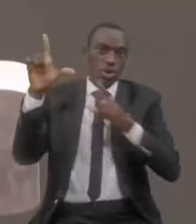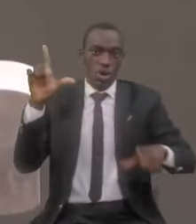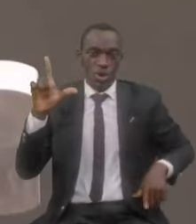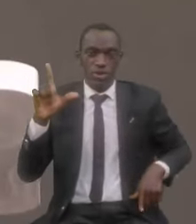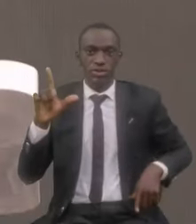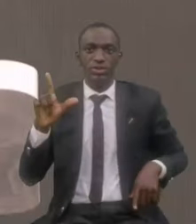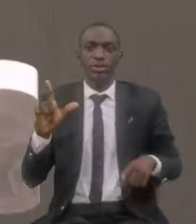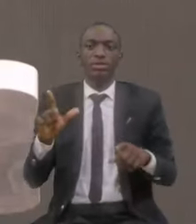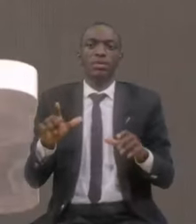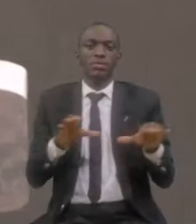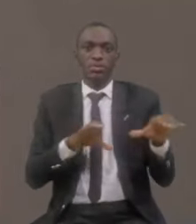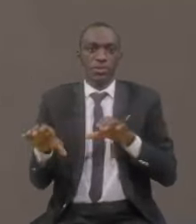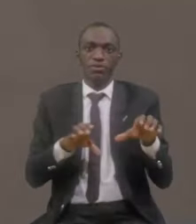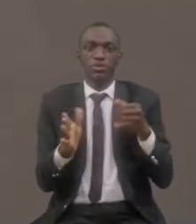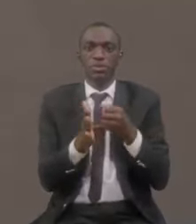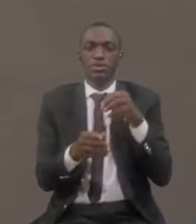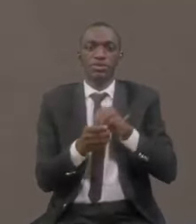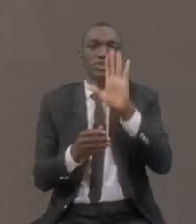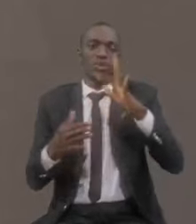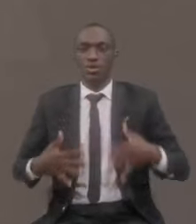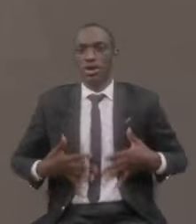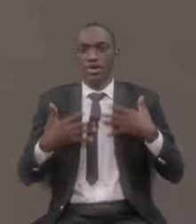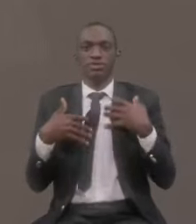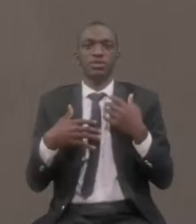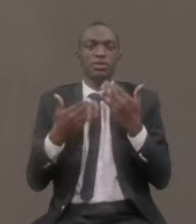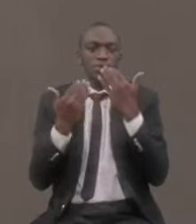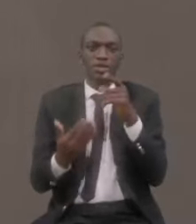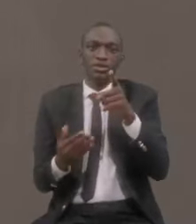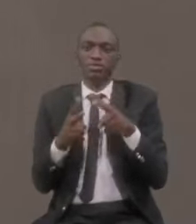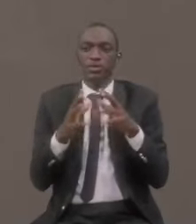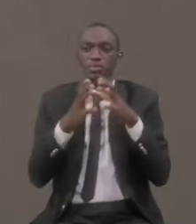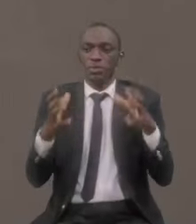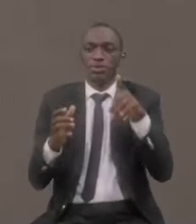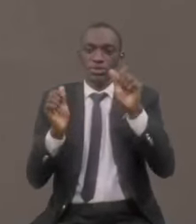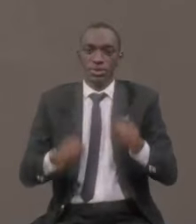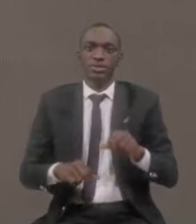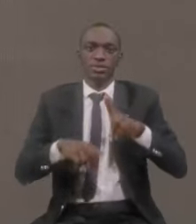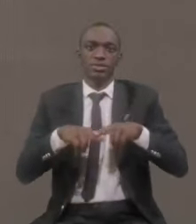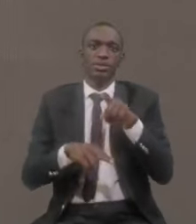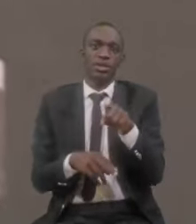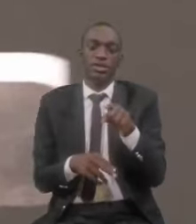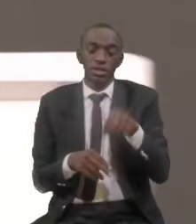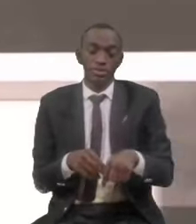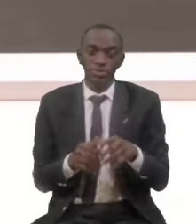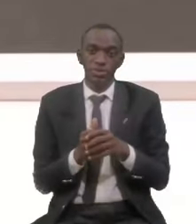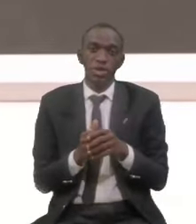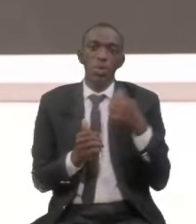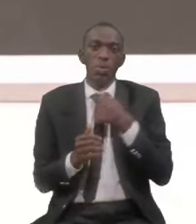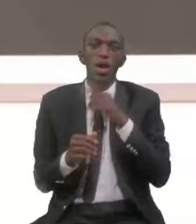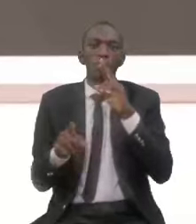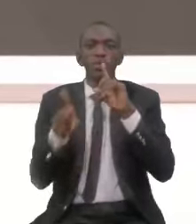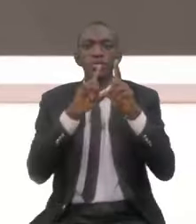Que le Seigneur accomplisse dans votre vie. Merci beaucoup. Vous pouvez vous asseoir. Nous parlons